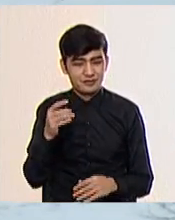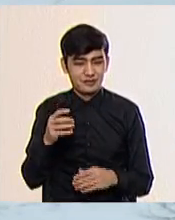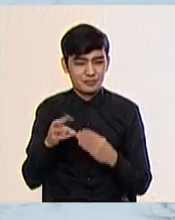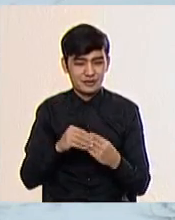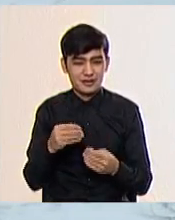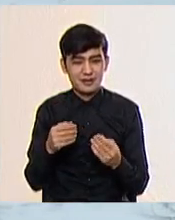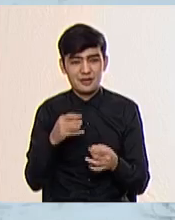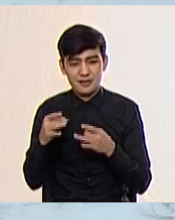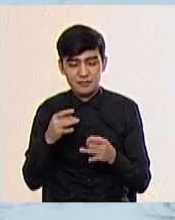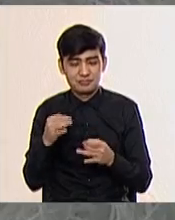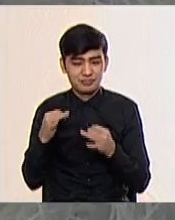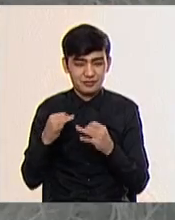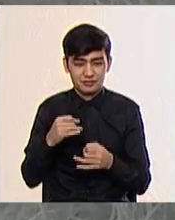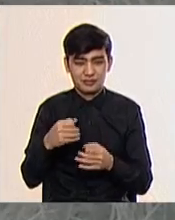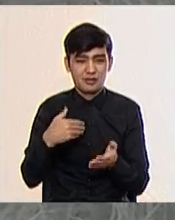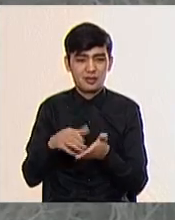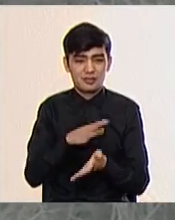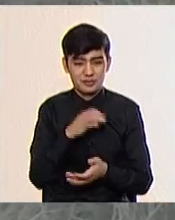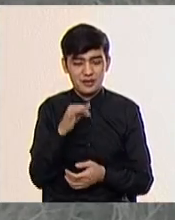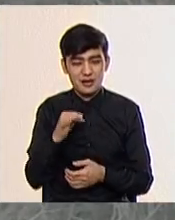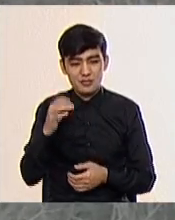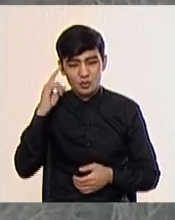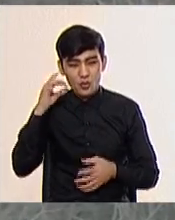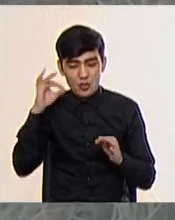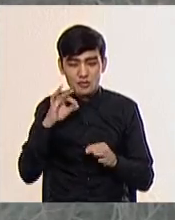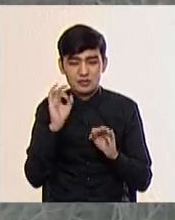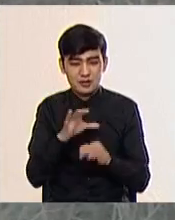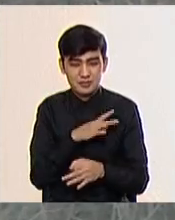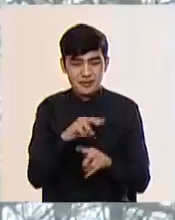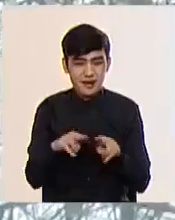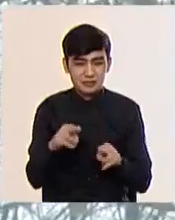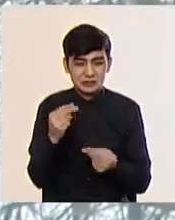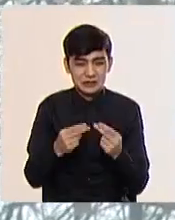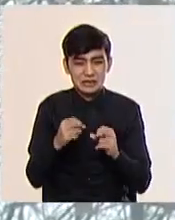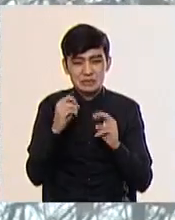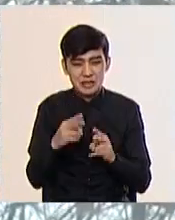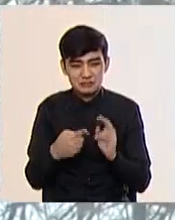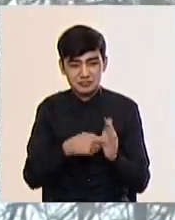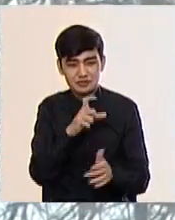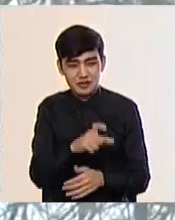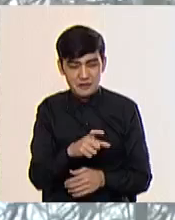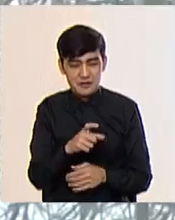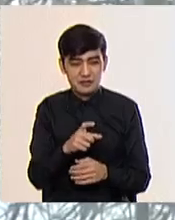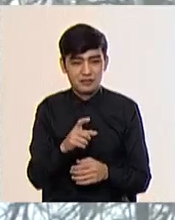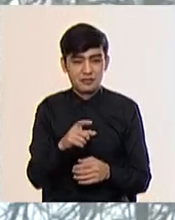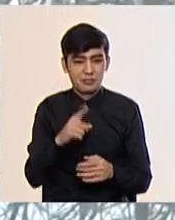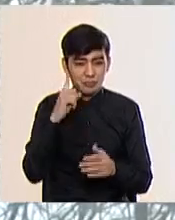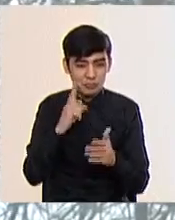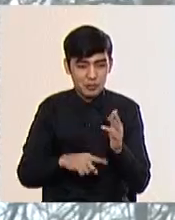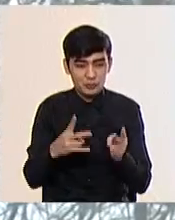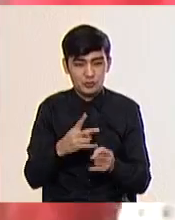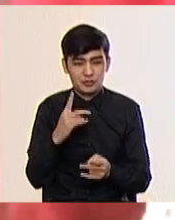разговаривать не стали, а психологи объясняют доверчивость прихожан тем, что в подобных организациях играют на потребности человека в принятии и